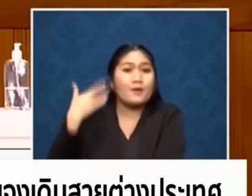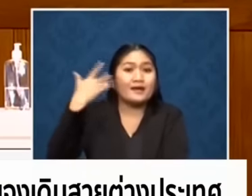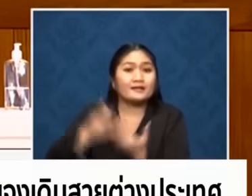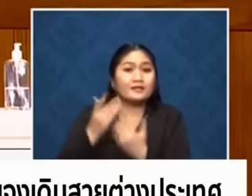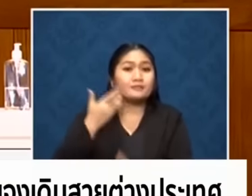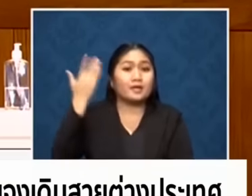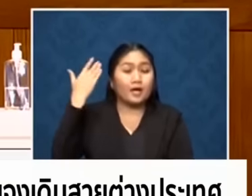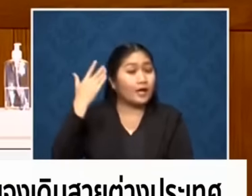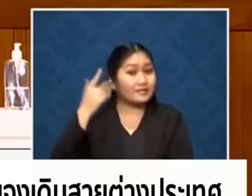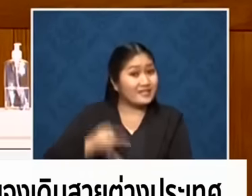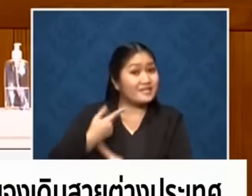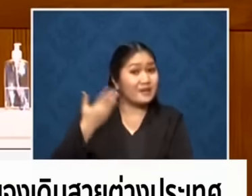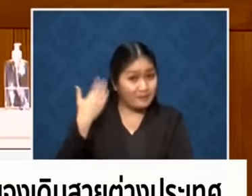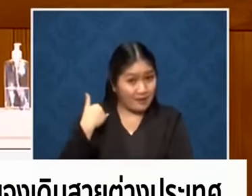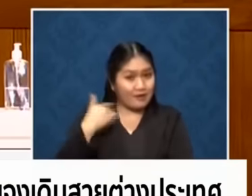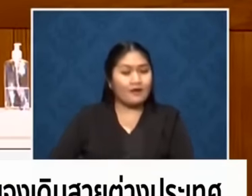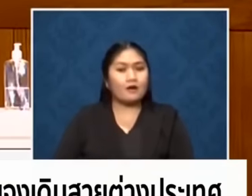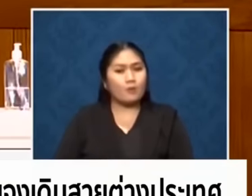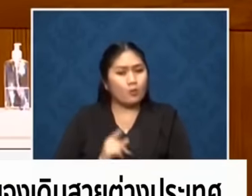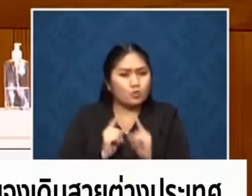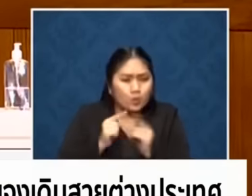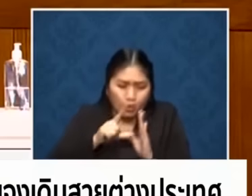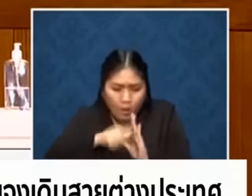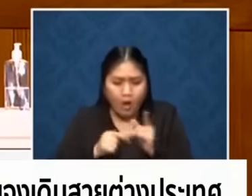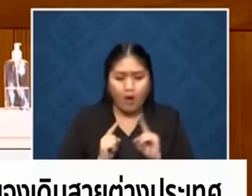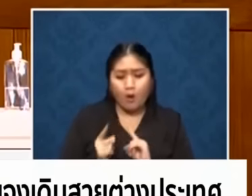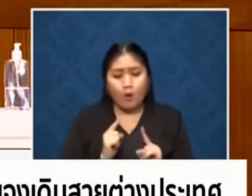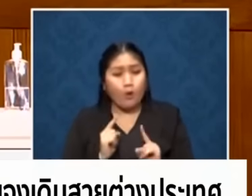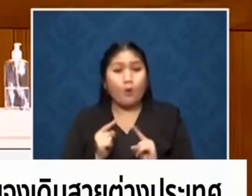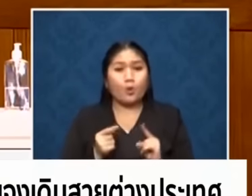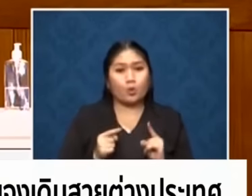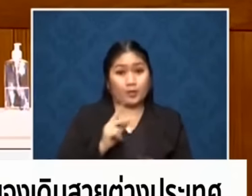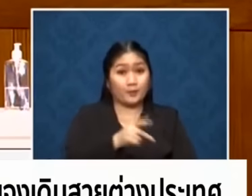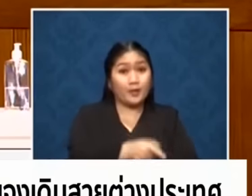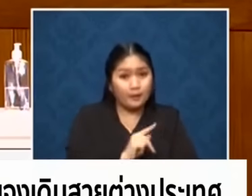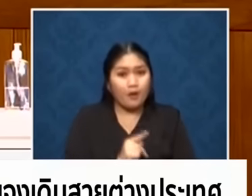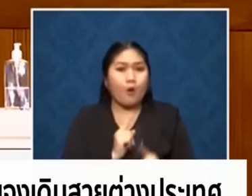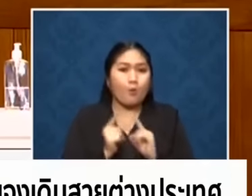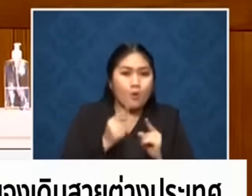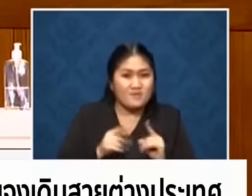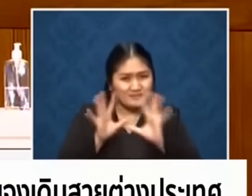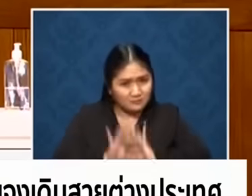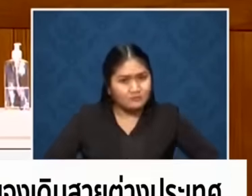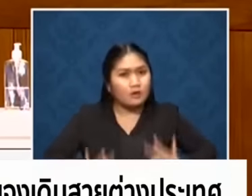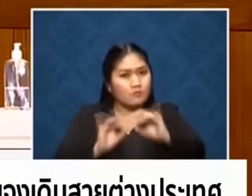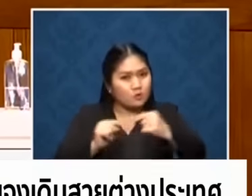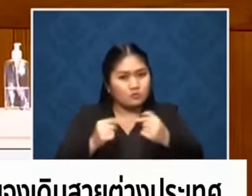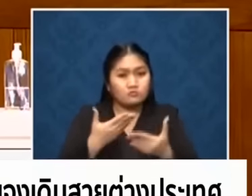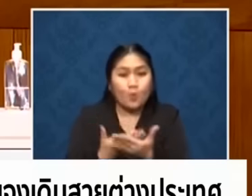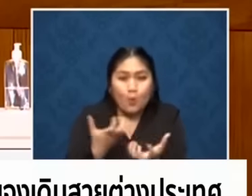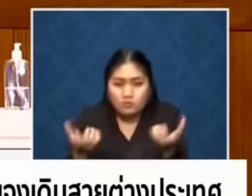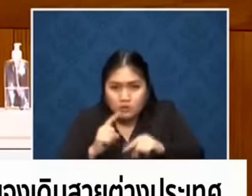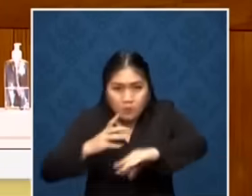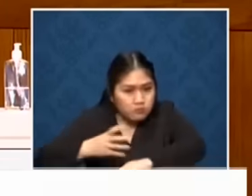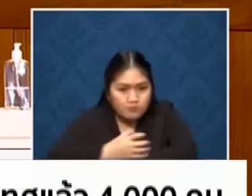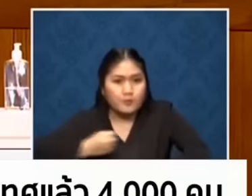การนำคนไทยกลับประเทศนะเอากลับมาแล้ว 4,000 คนเหลืออีกครึ่งนึงปัญหามันก็คือเรื่องของแรงงานเปลี่ยนใจไม่อยากกลับ